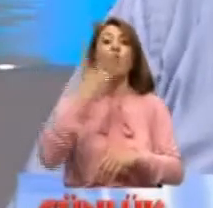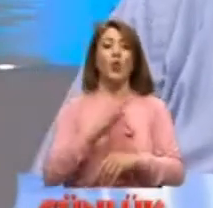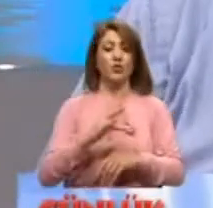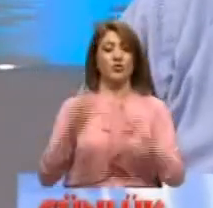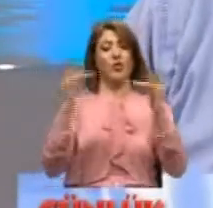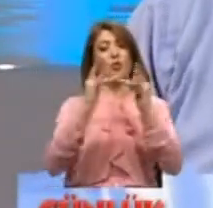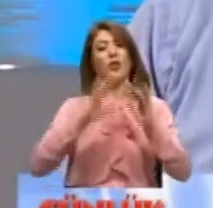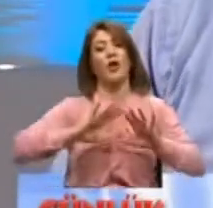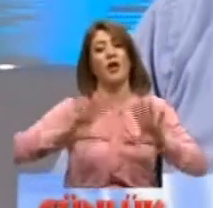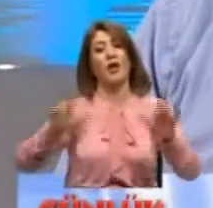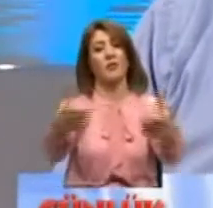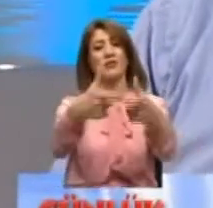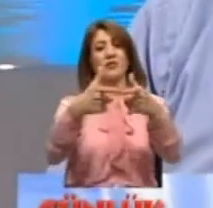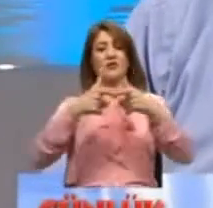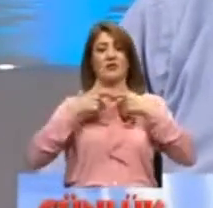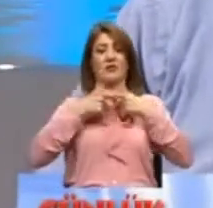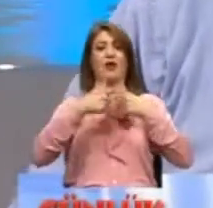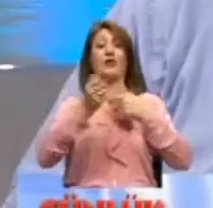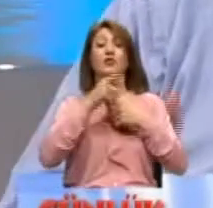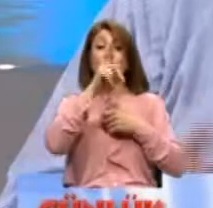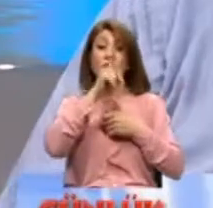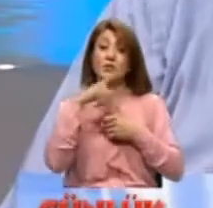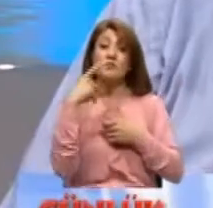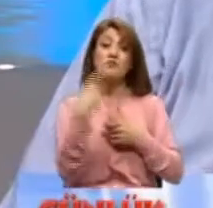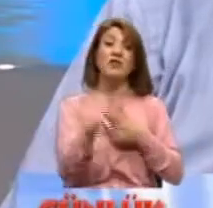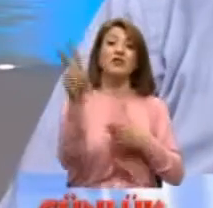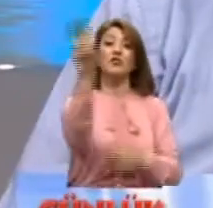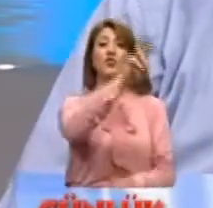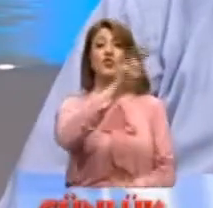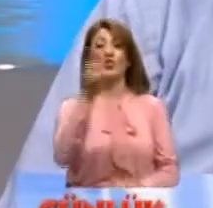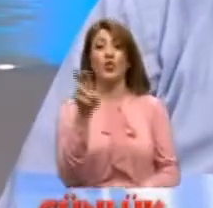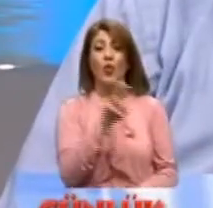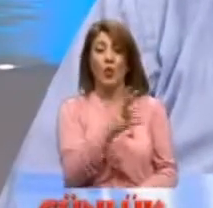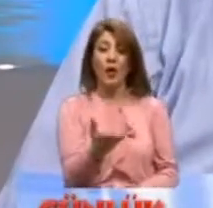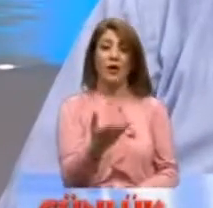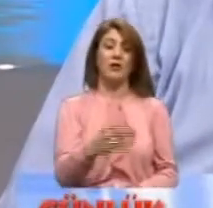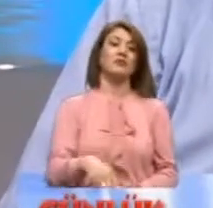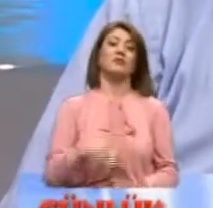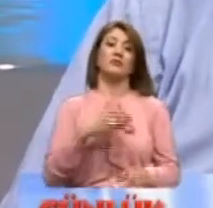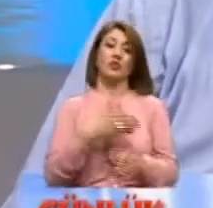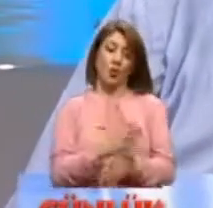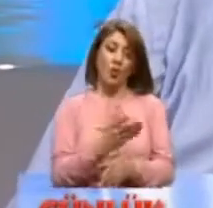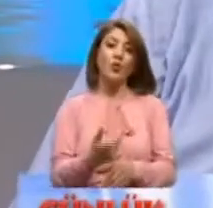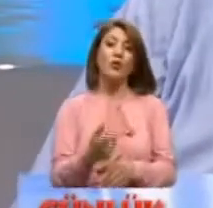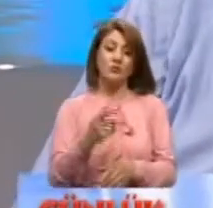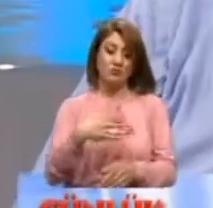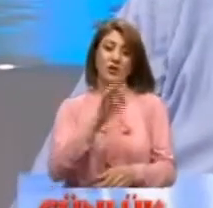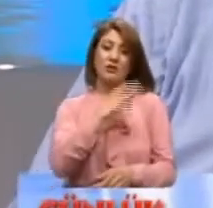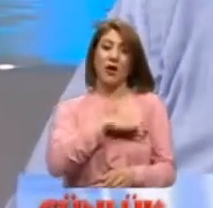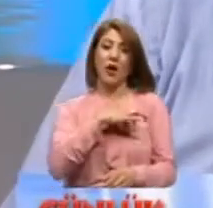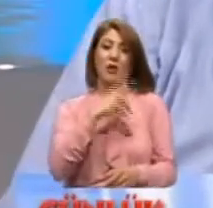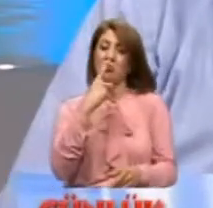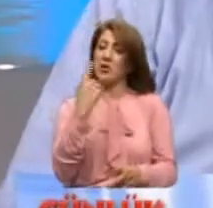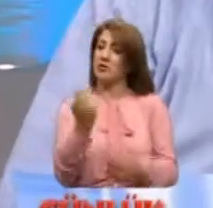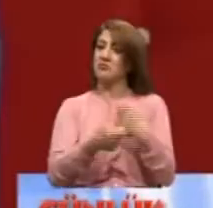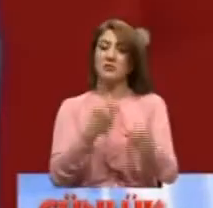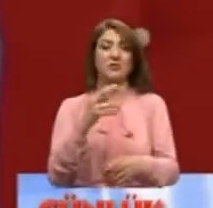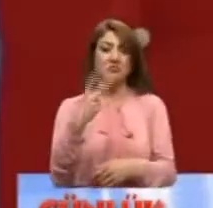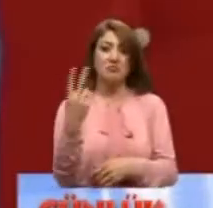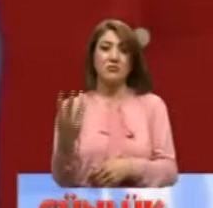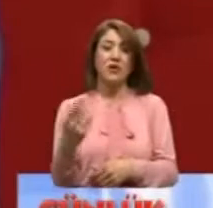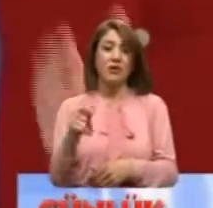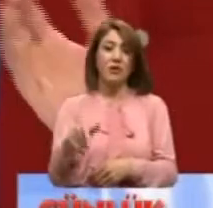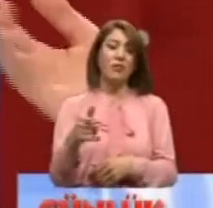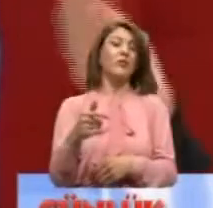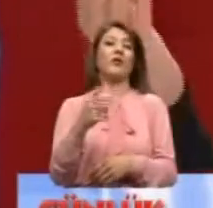köprüyü almışlar. Köprüyü satmışlar. 100 bin topluca. Dolar yanlış hatırlamıyorsam evet. Değeri. Evet. Kârlı bir şey aslında. Allah Allah, köprüleri de hani